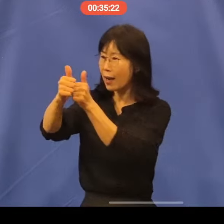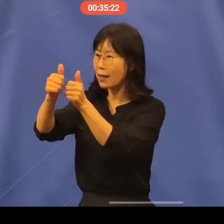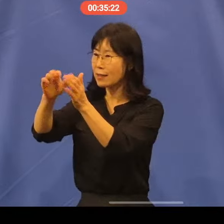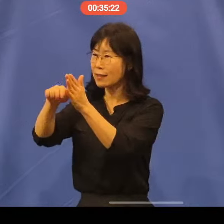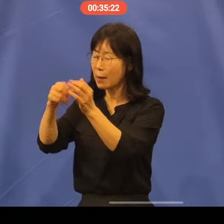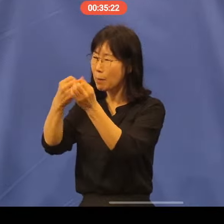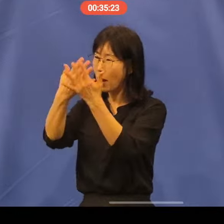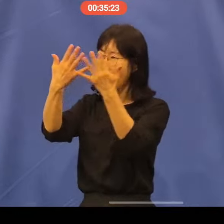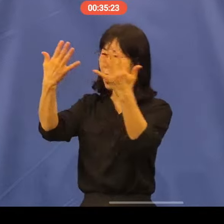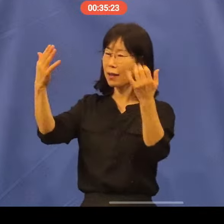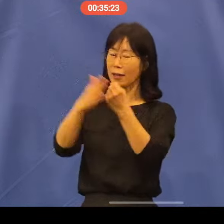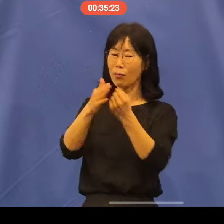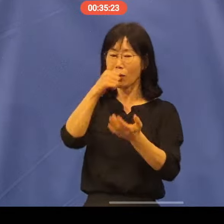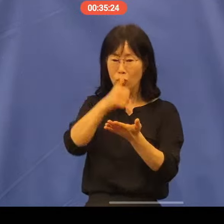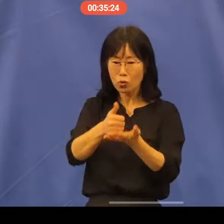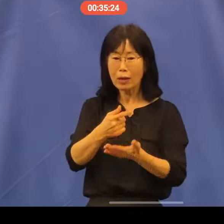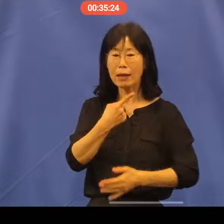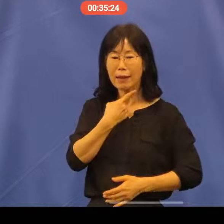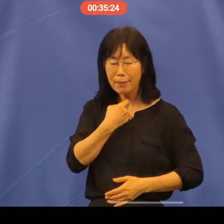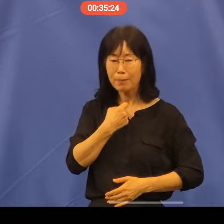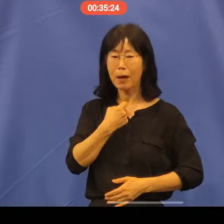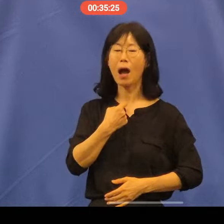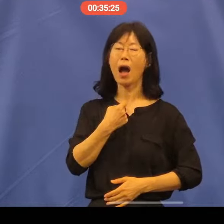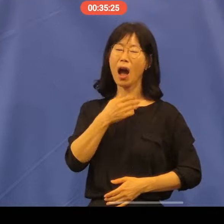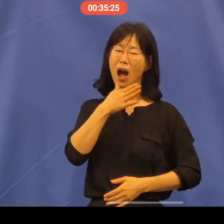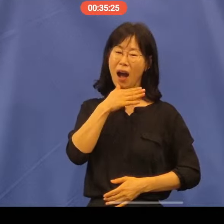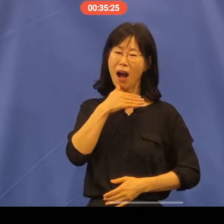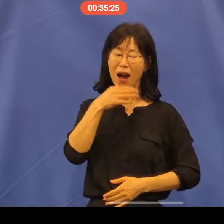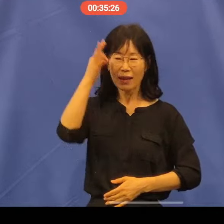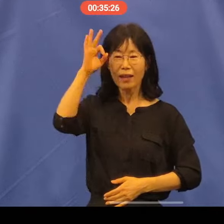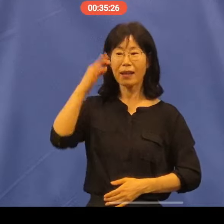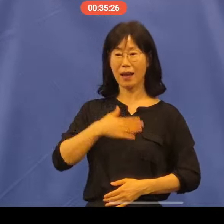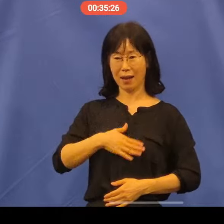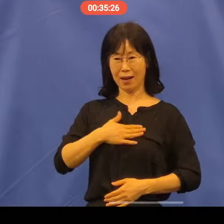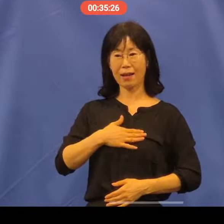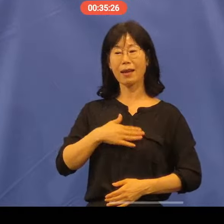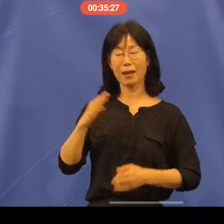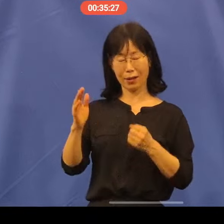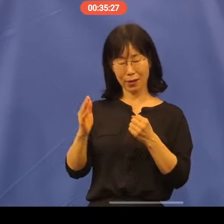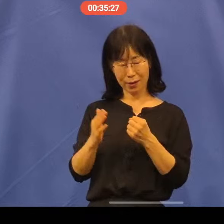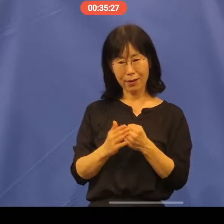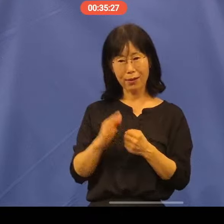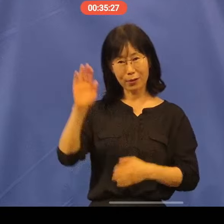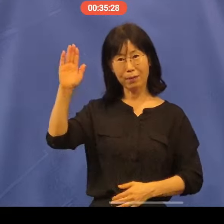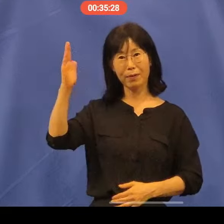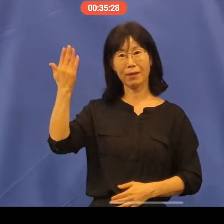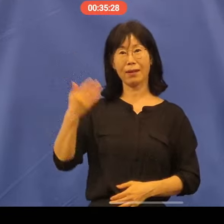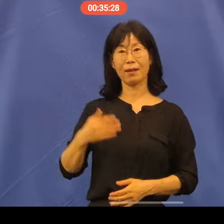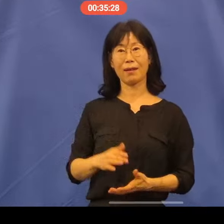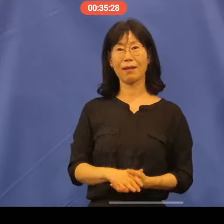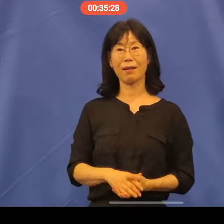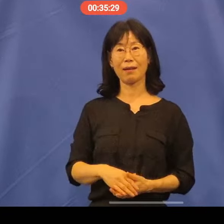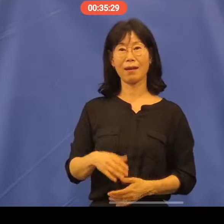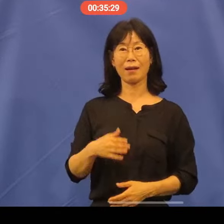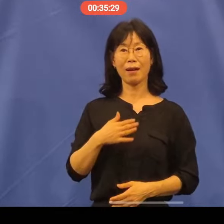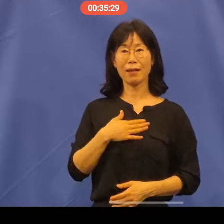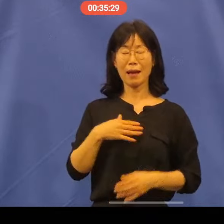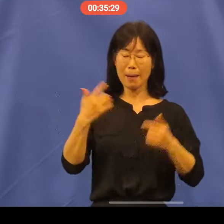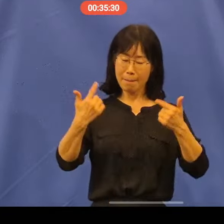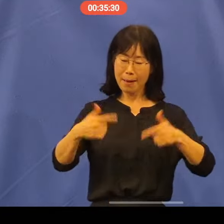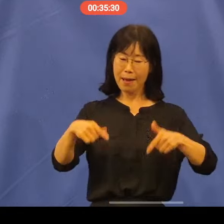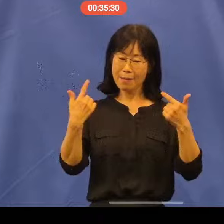죽노라. 그 말은 나는 날마다 죄를 회개함으로 잊은 사람이 죽는 것을 의미하는